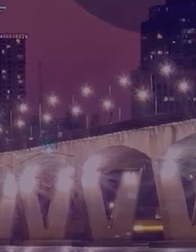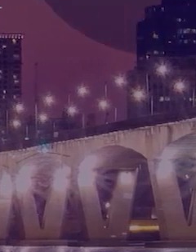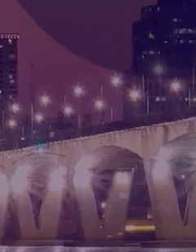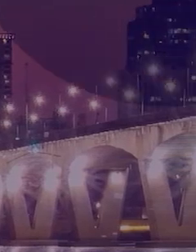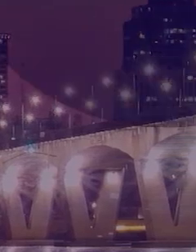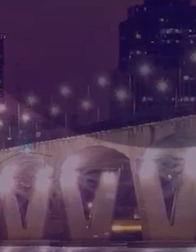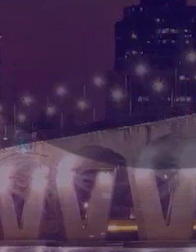있습니다